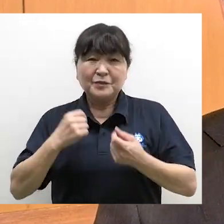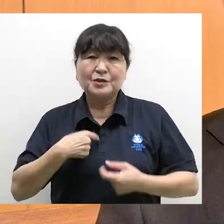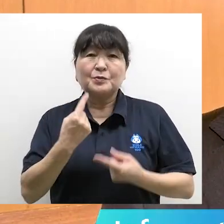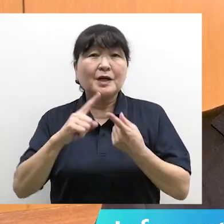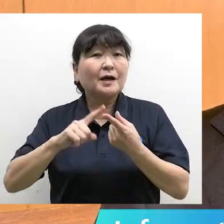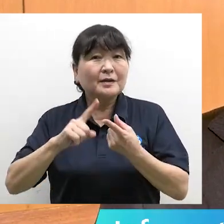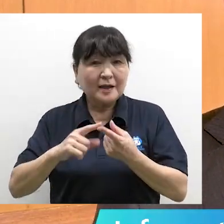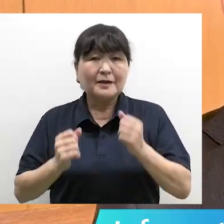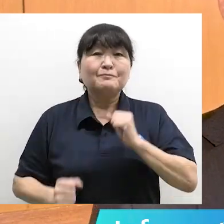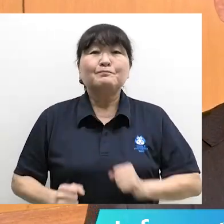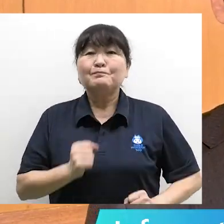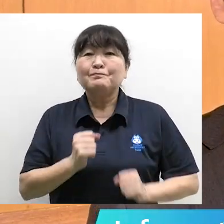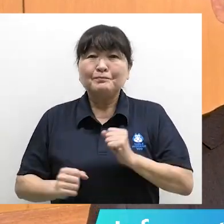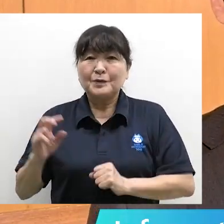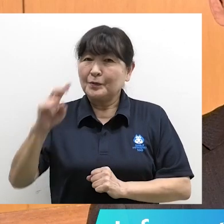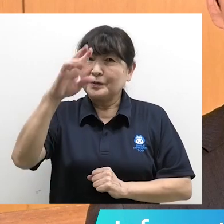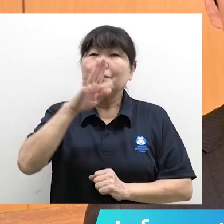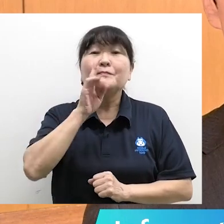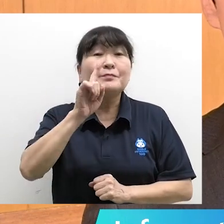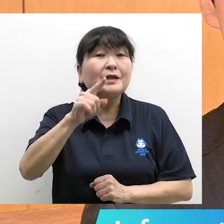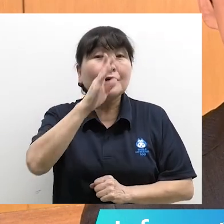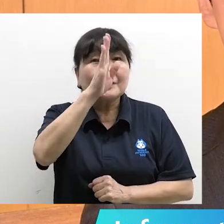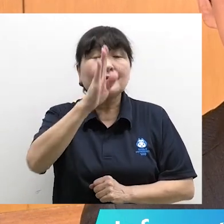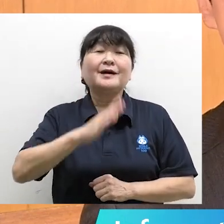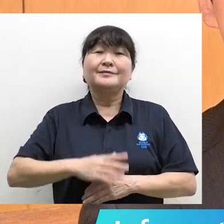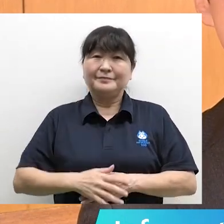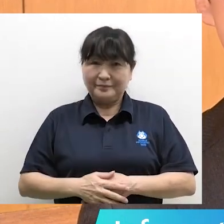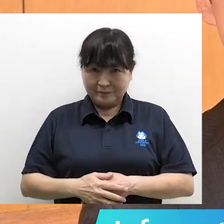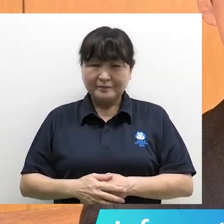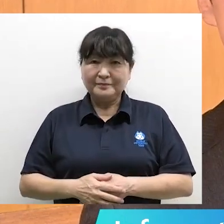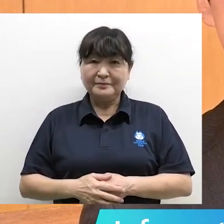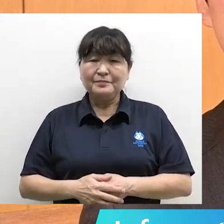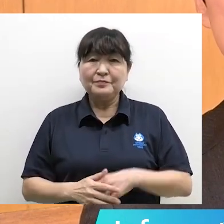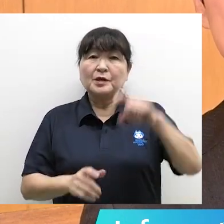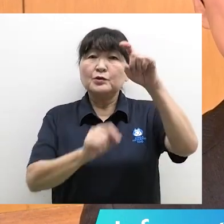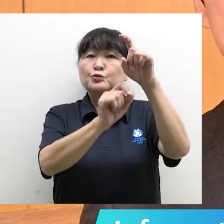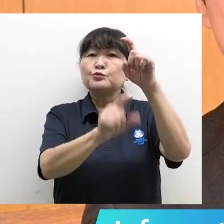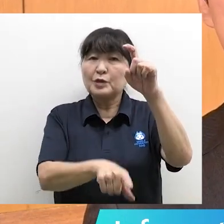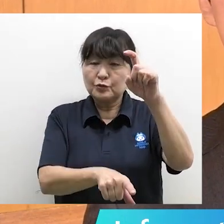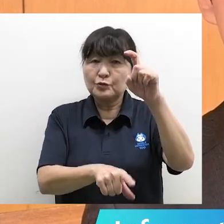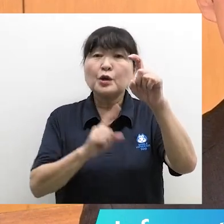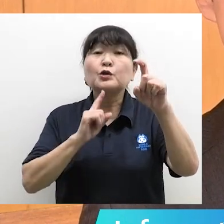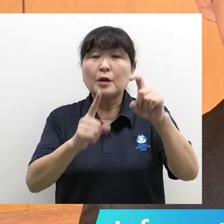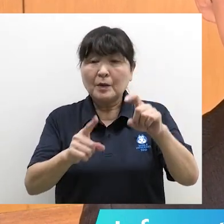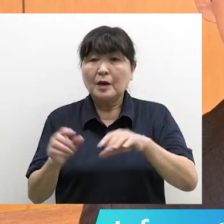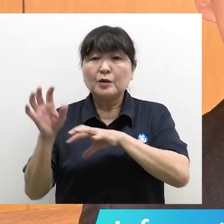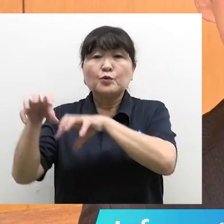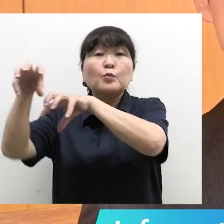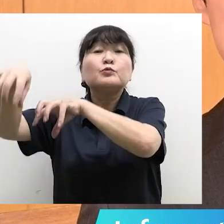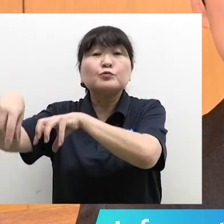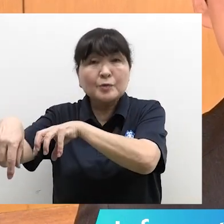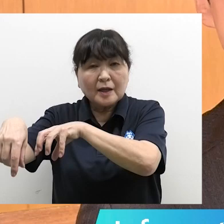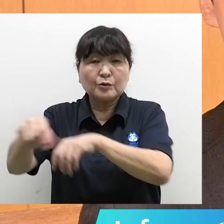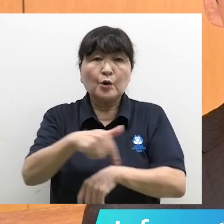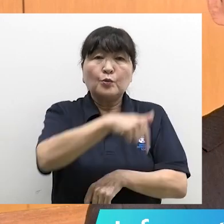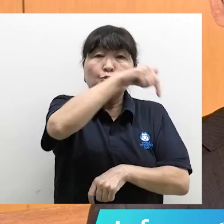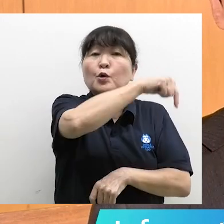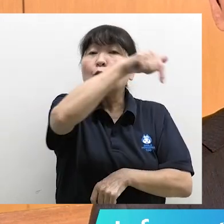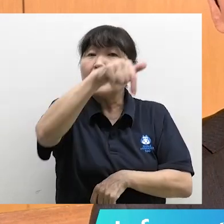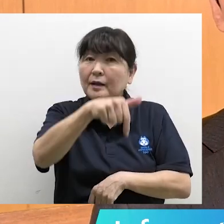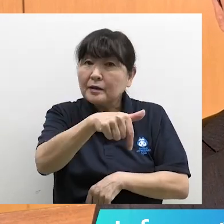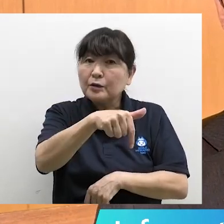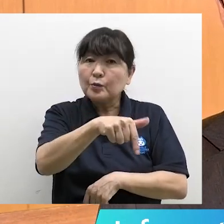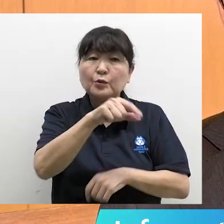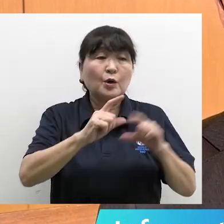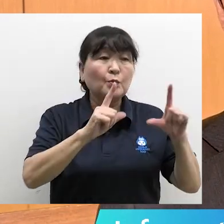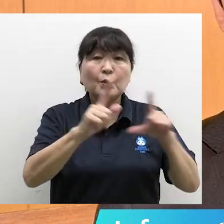。そして10月、今月はですね、動物園とフローランテ宮崎からのお知らせでございますが、動物園の